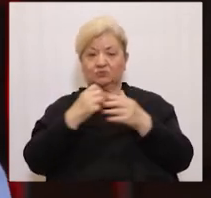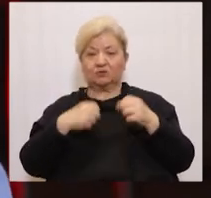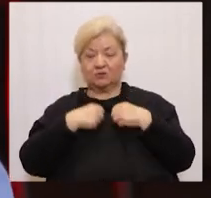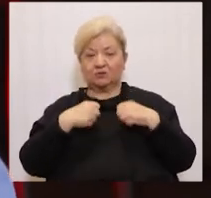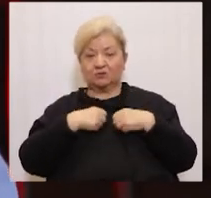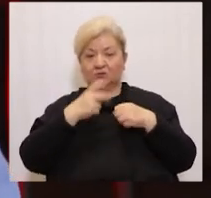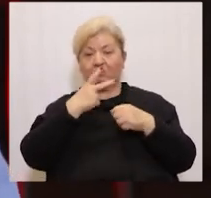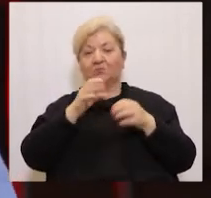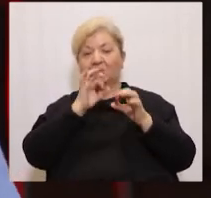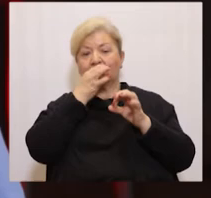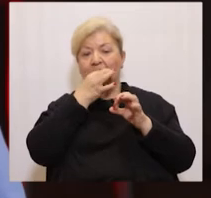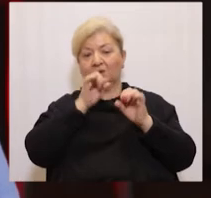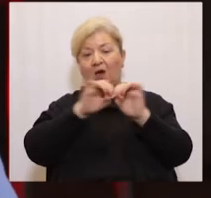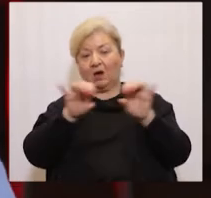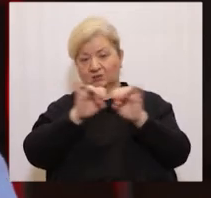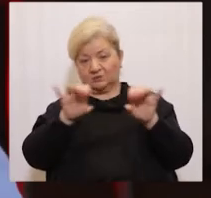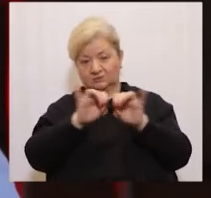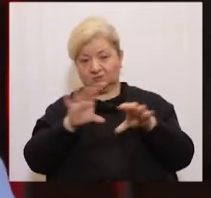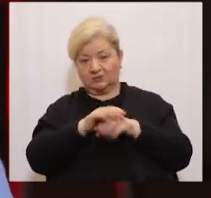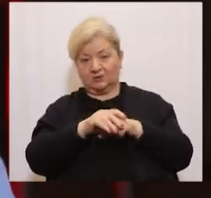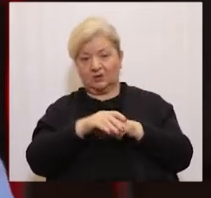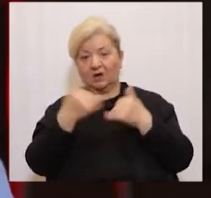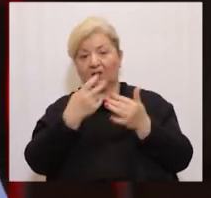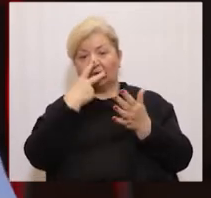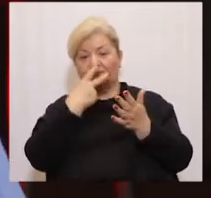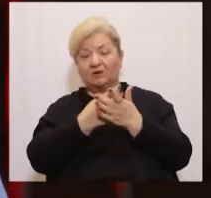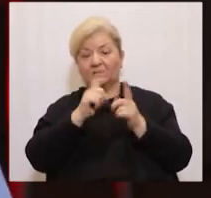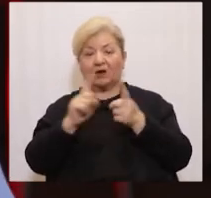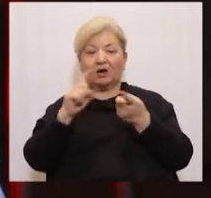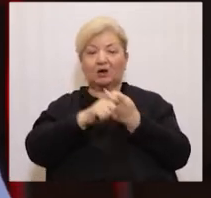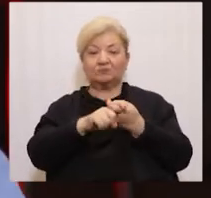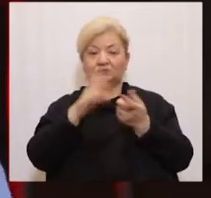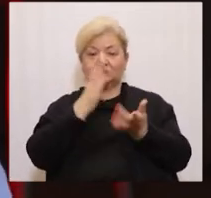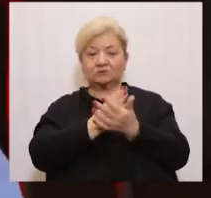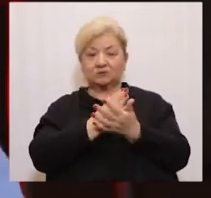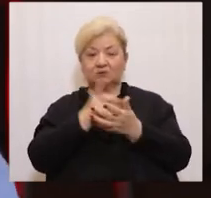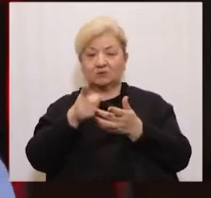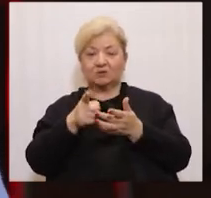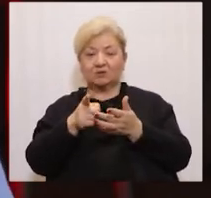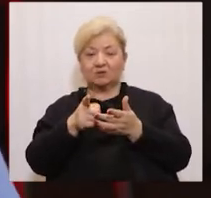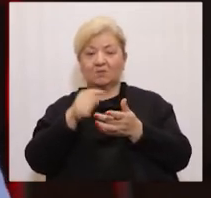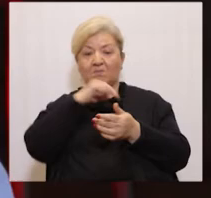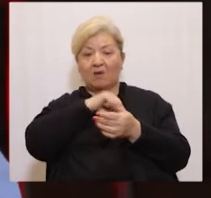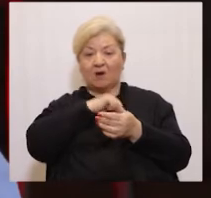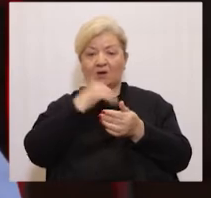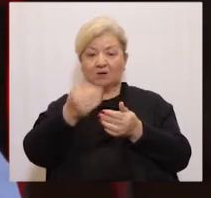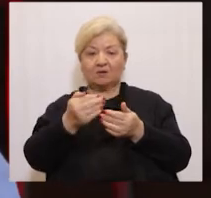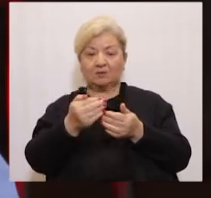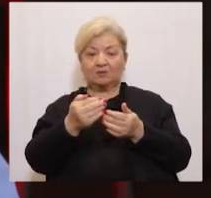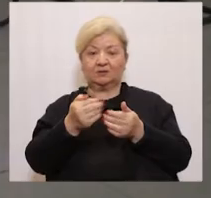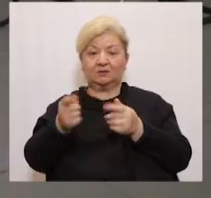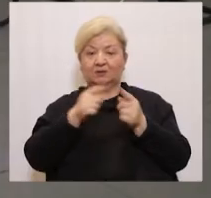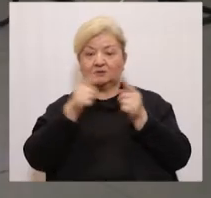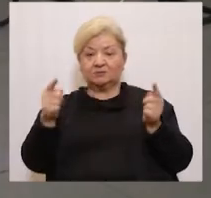შემდეგ ამის ახსნას. მაგრამ მოდი ნახოთ ახლა რა კავშირია აი ამ აირის მახასიათებელ სიდიდეებს